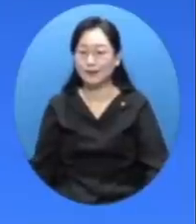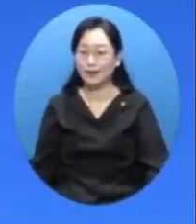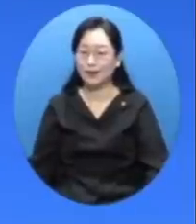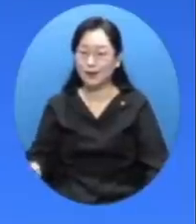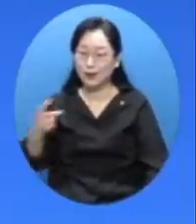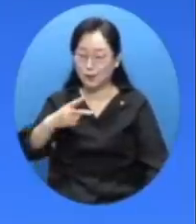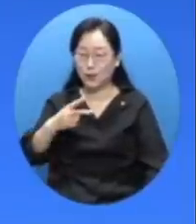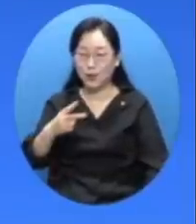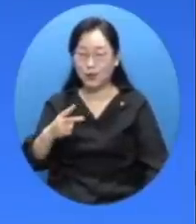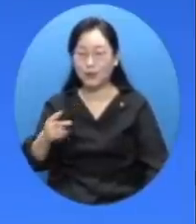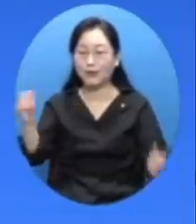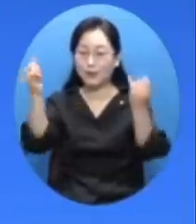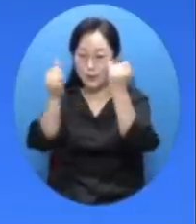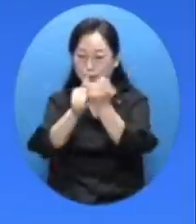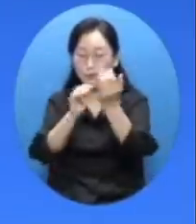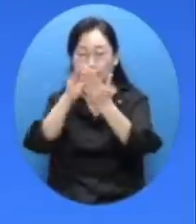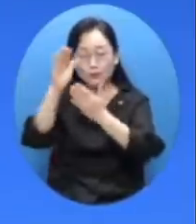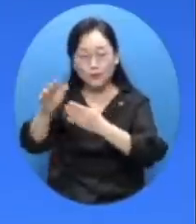결혼하여서 부부간에 또